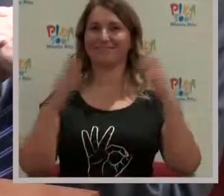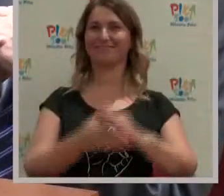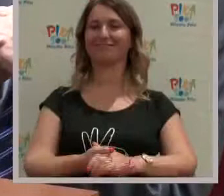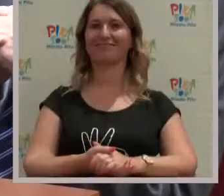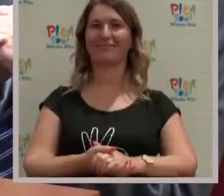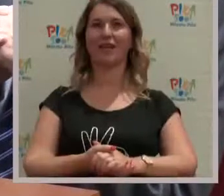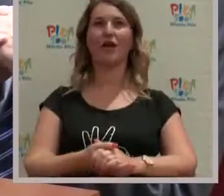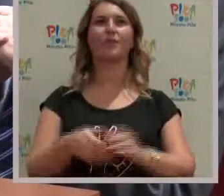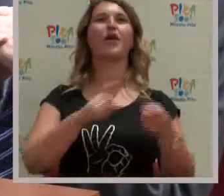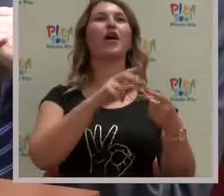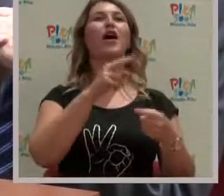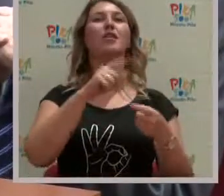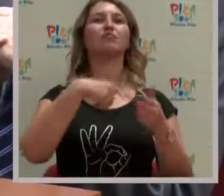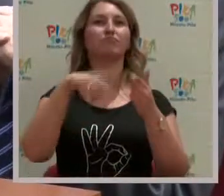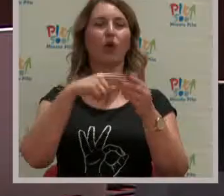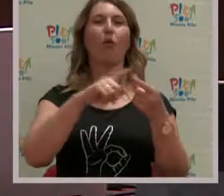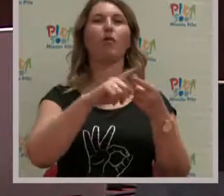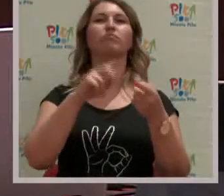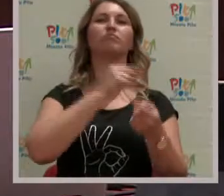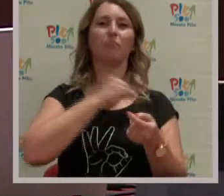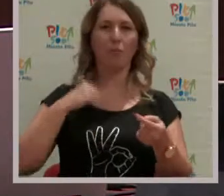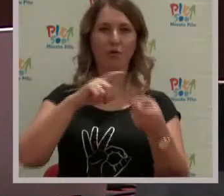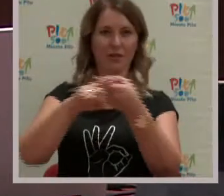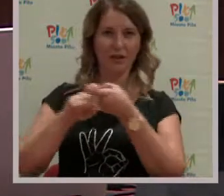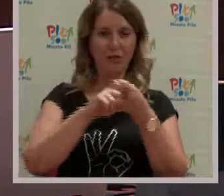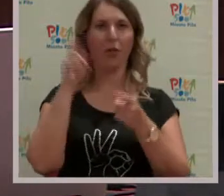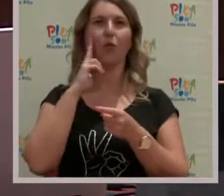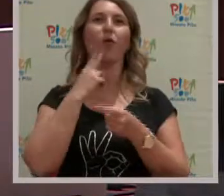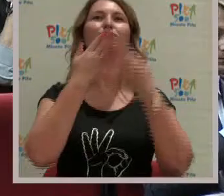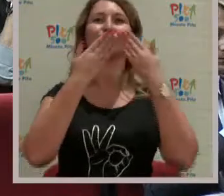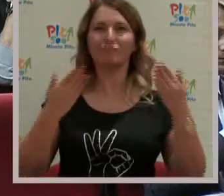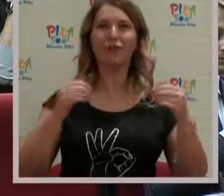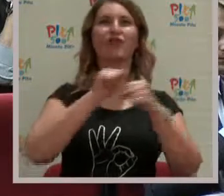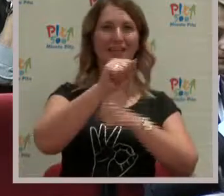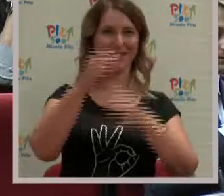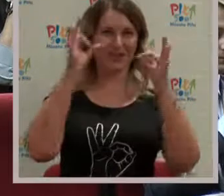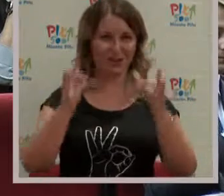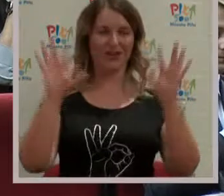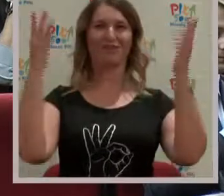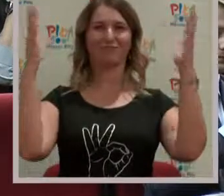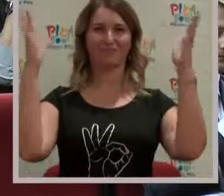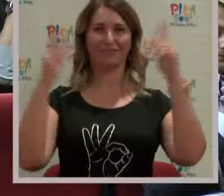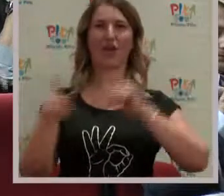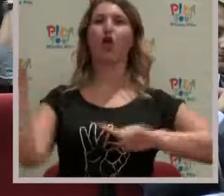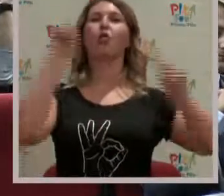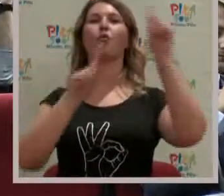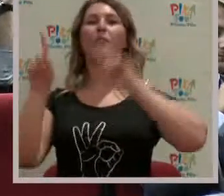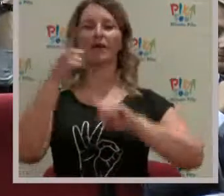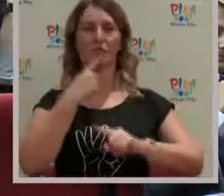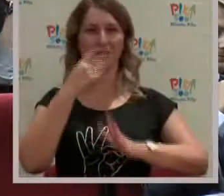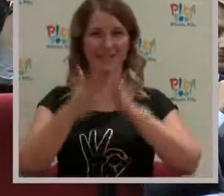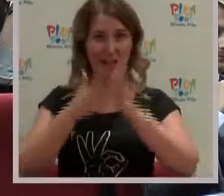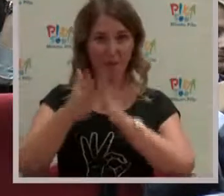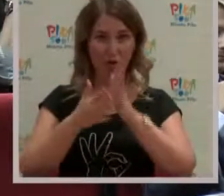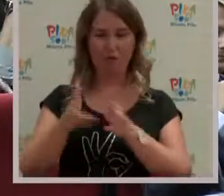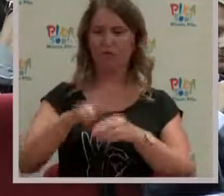Przedstawicielom Polskiego Związku Głuchych. Dziękuję, że państwo są z nami i tutaj podpowiadali nam. Tłumaczom języka migowego